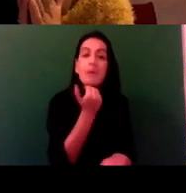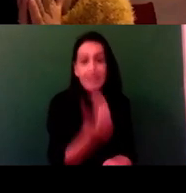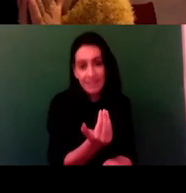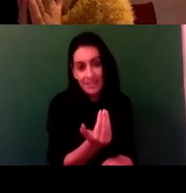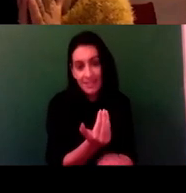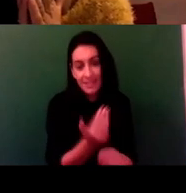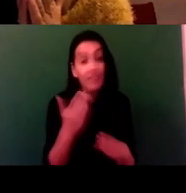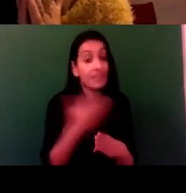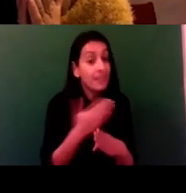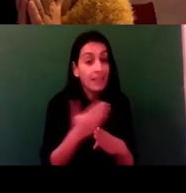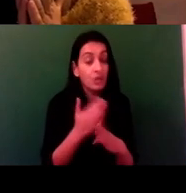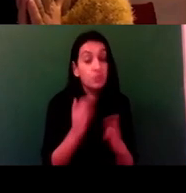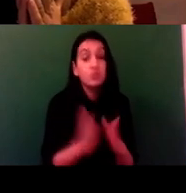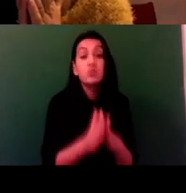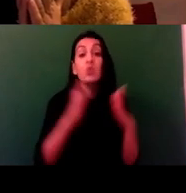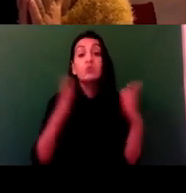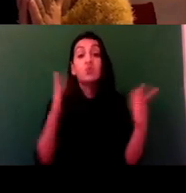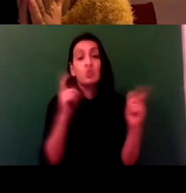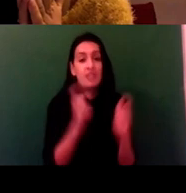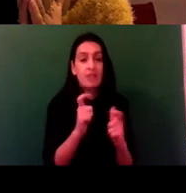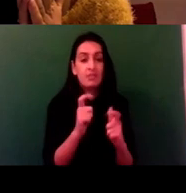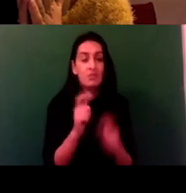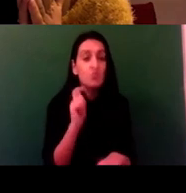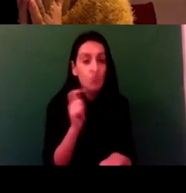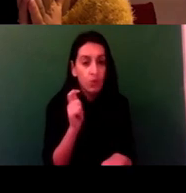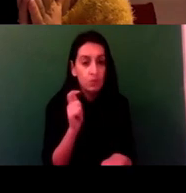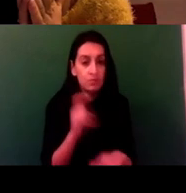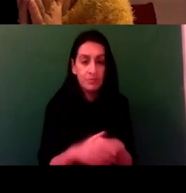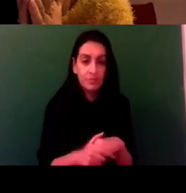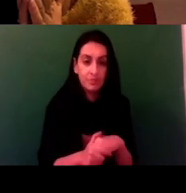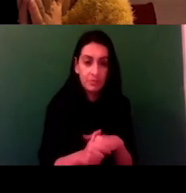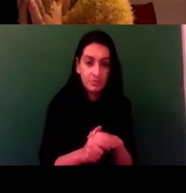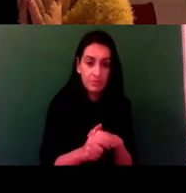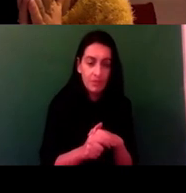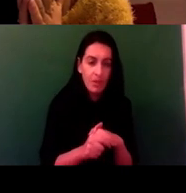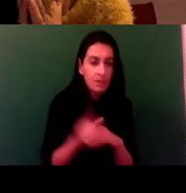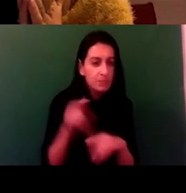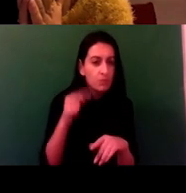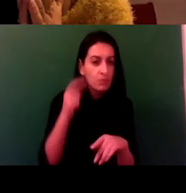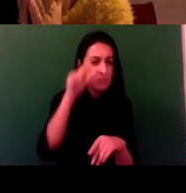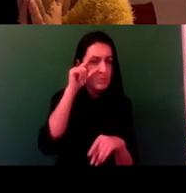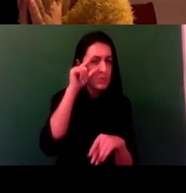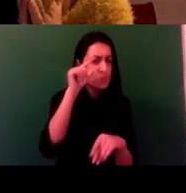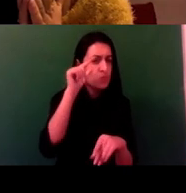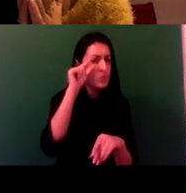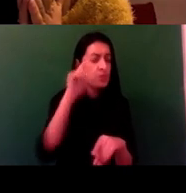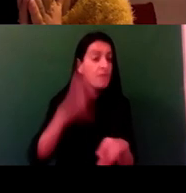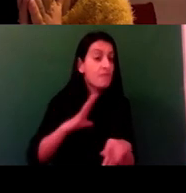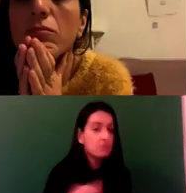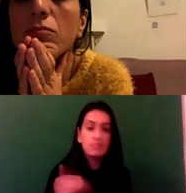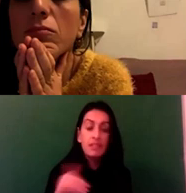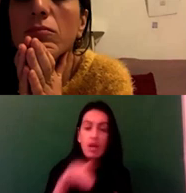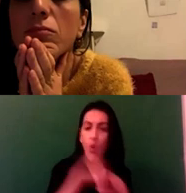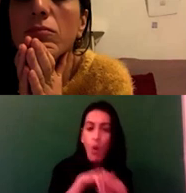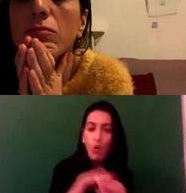çok değişiyor. Ve oylamalar falan zaten sayısal şeylere aşırı şüpheyle yaklaşıyorum. Çünkü işte oylamayla bir iktidar geliyor. %51